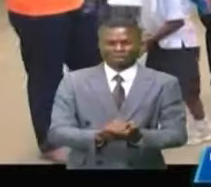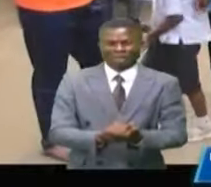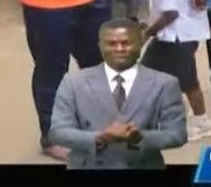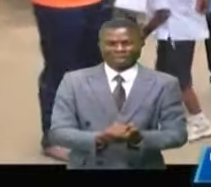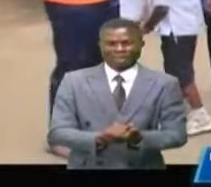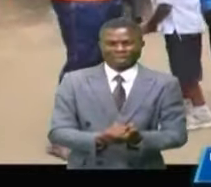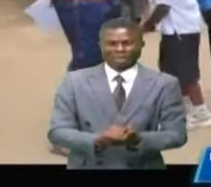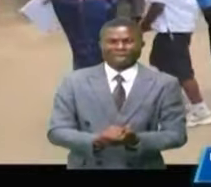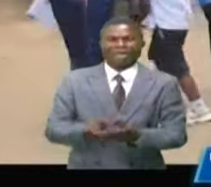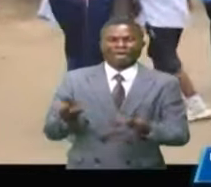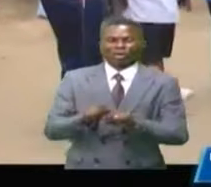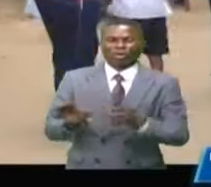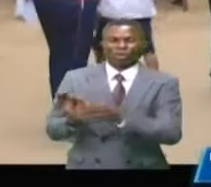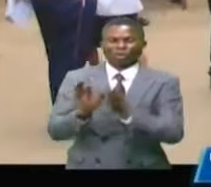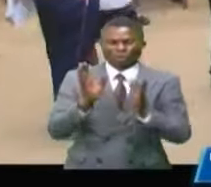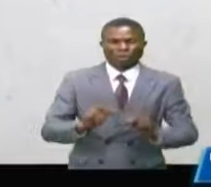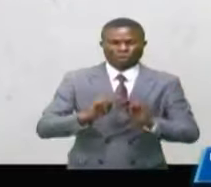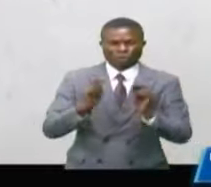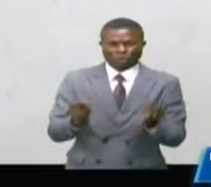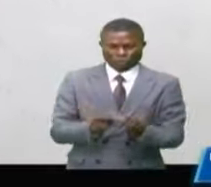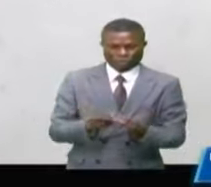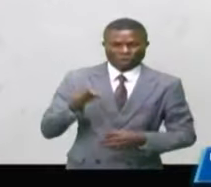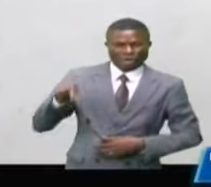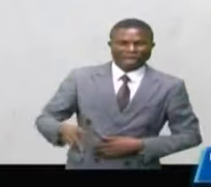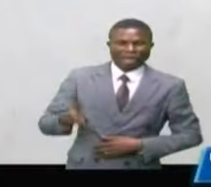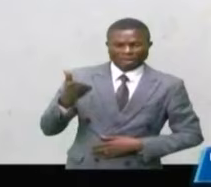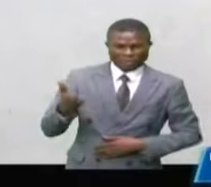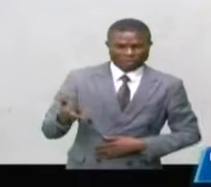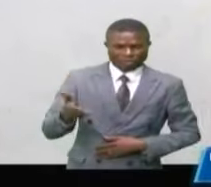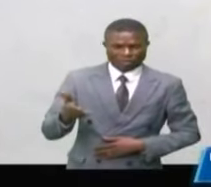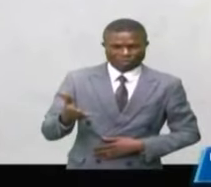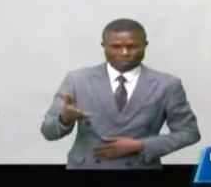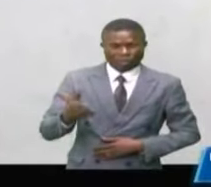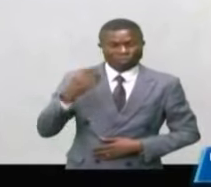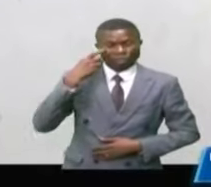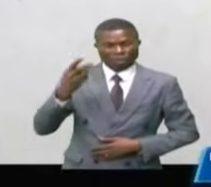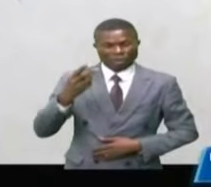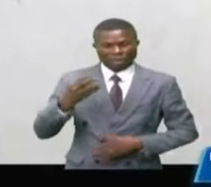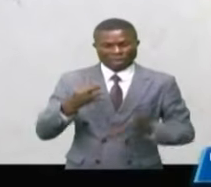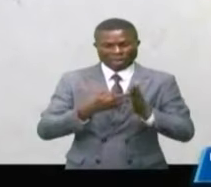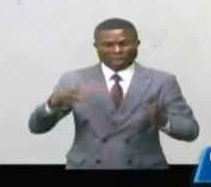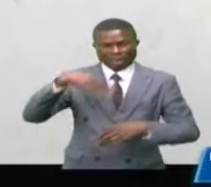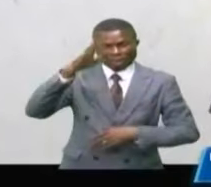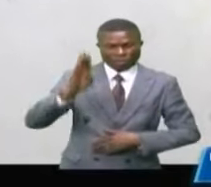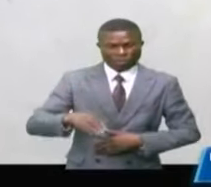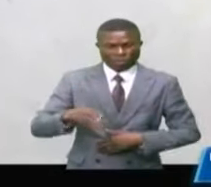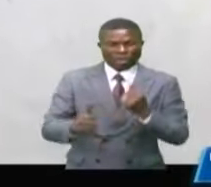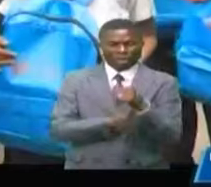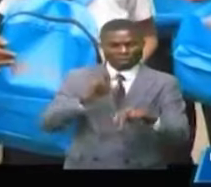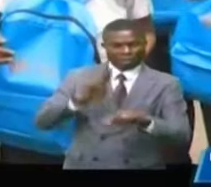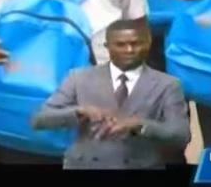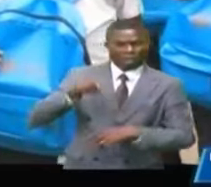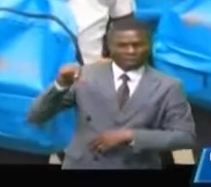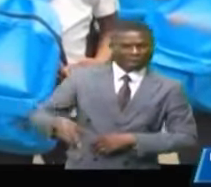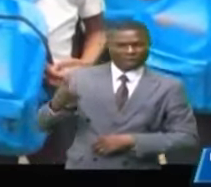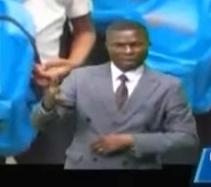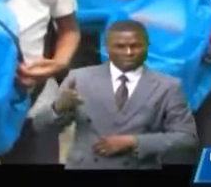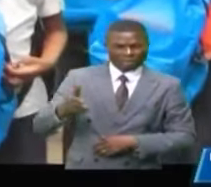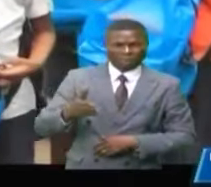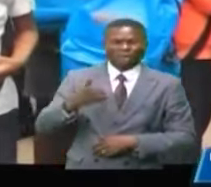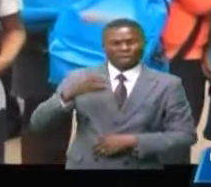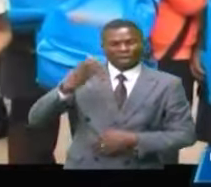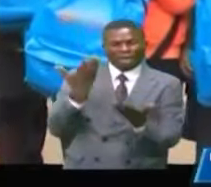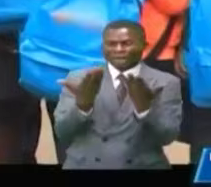les coordonnateurs de la structure Pakadjuma Résilience, on estime que 80% des habitants de Pakadjuma sont